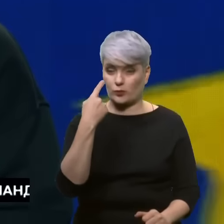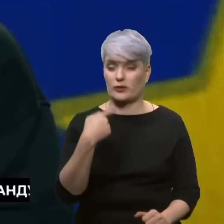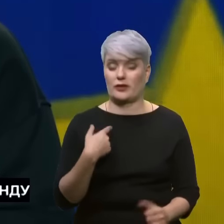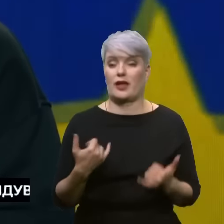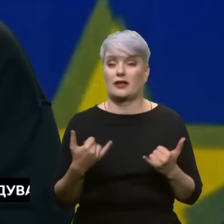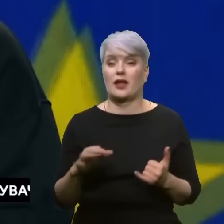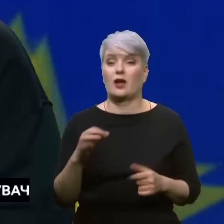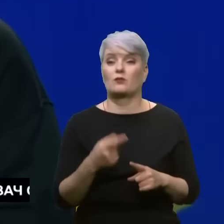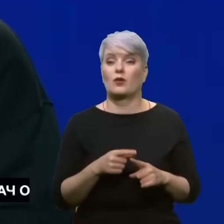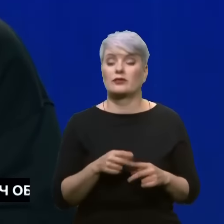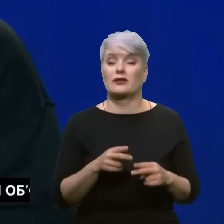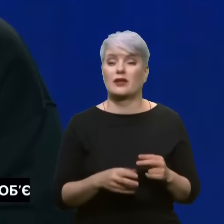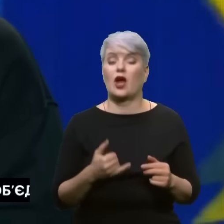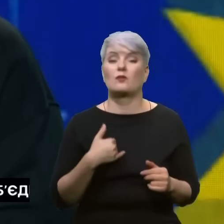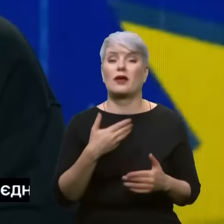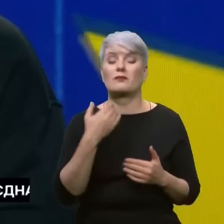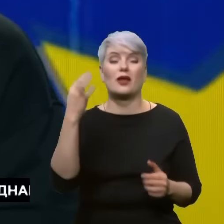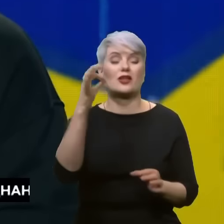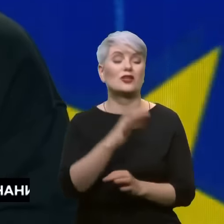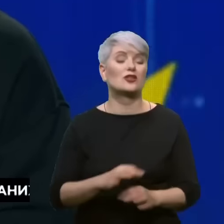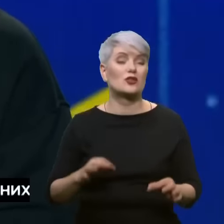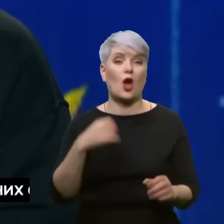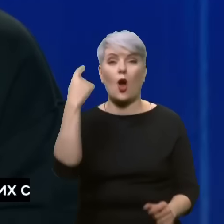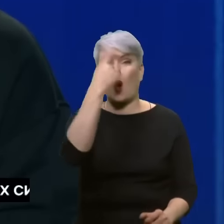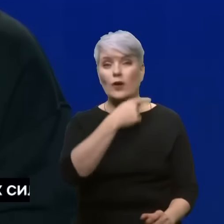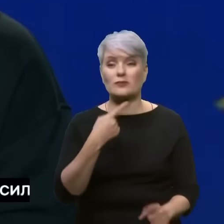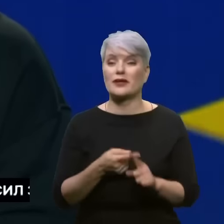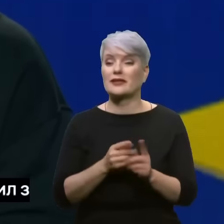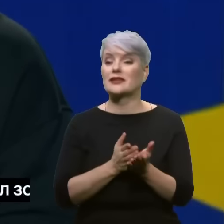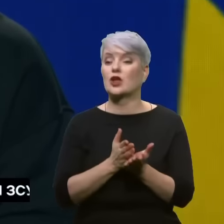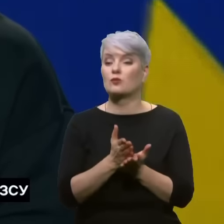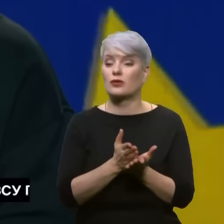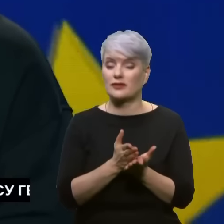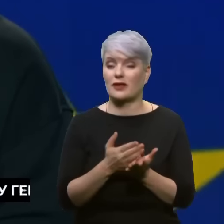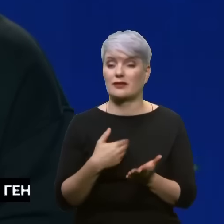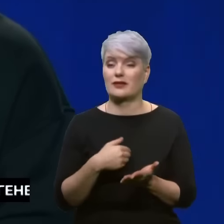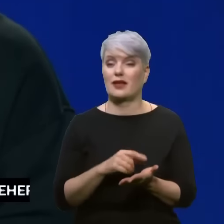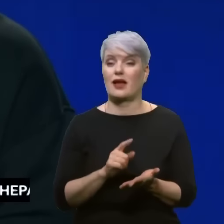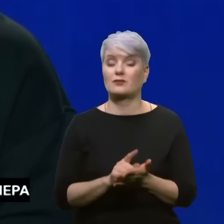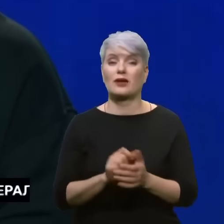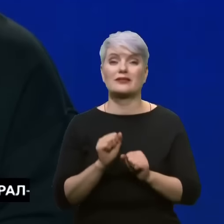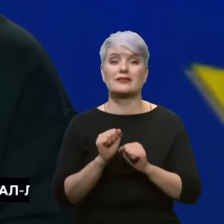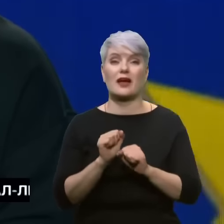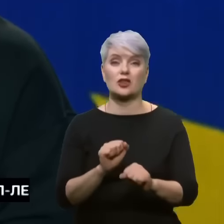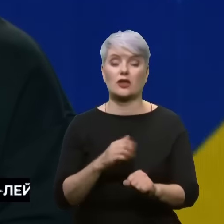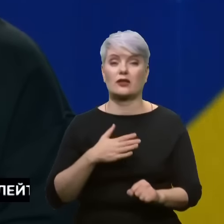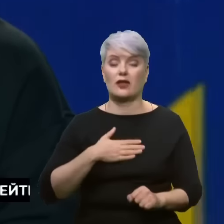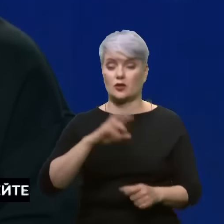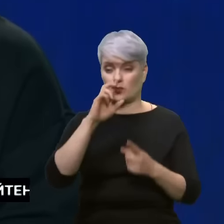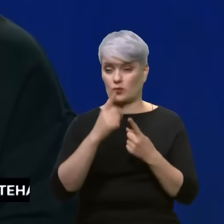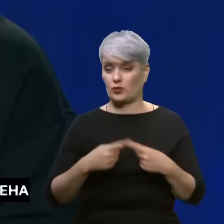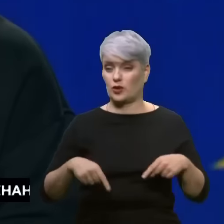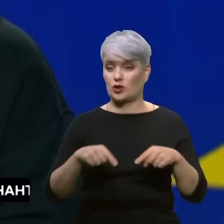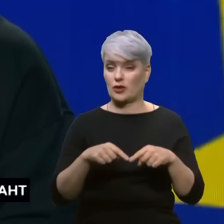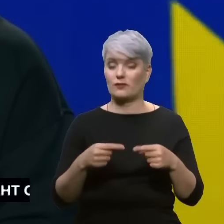це закінчив. У мене немає нічого особистого. На цій посаді я маю захищати нашу державу,